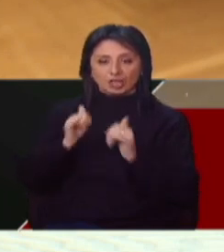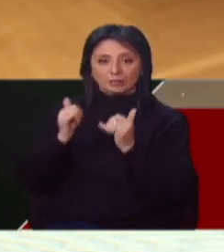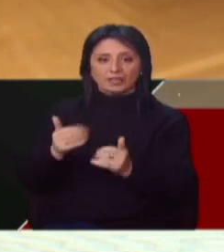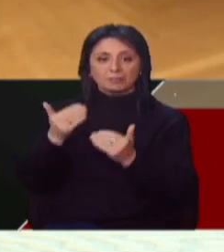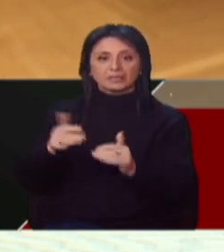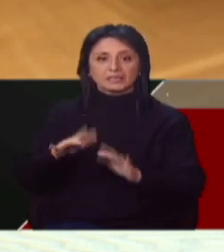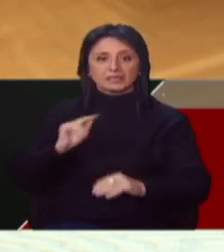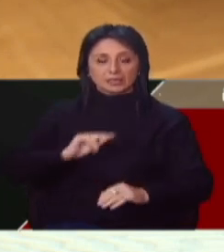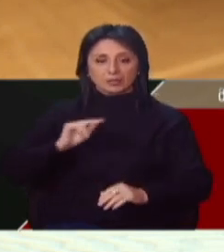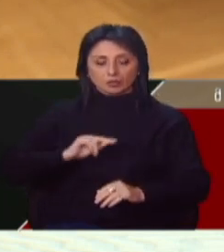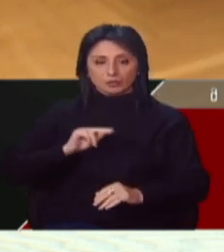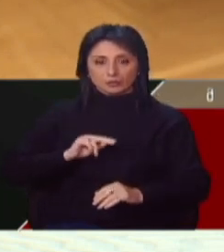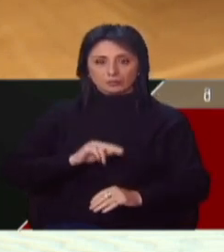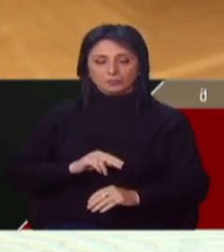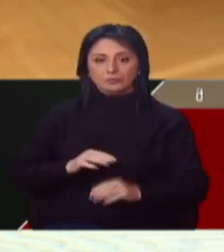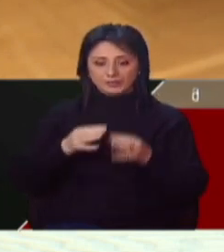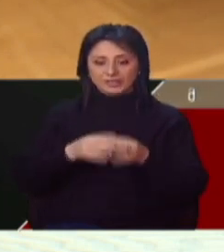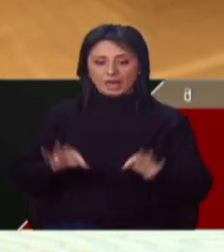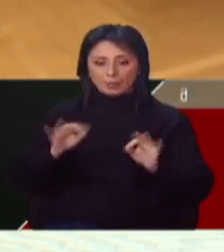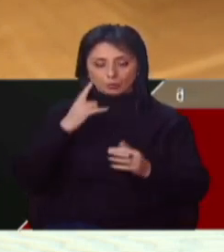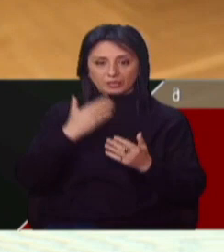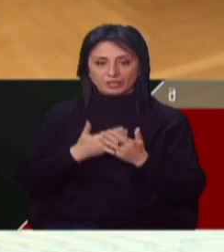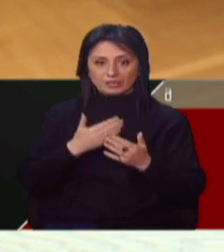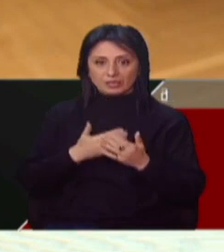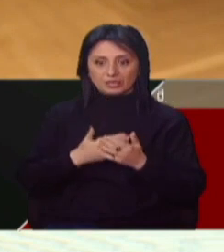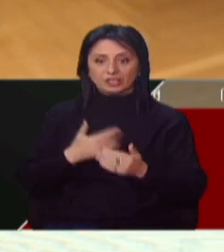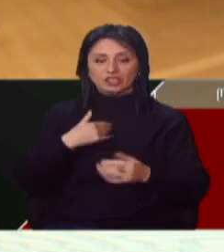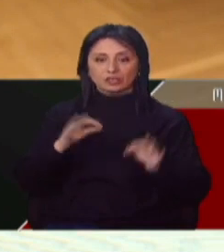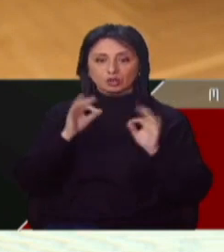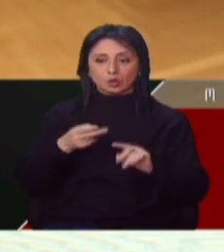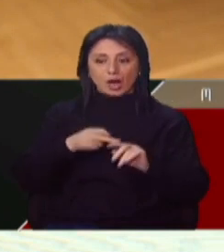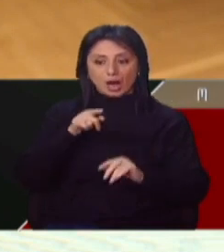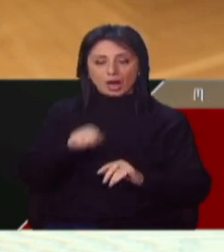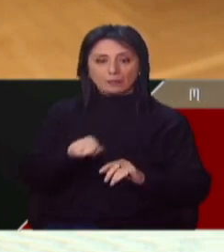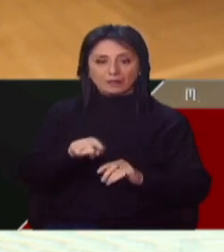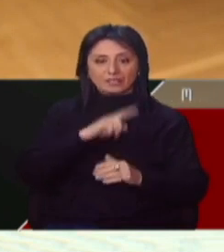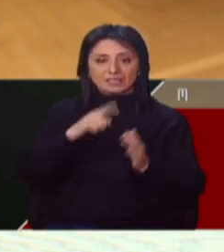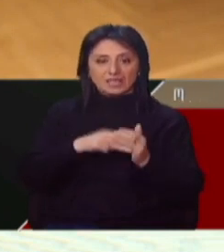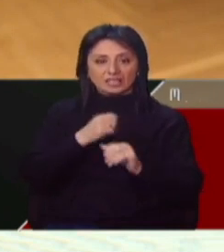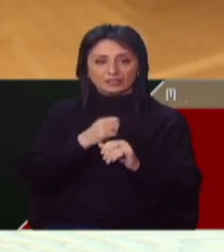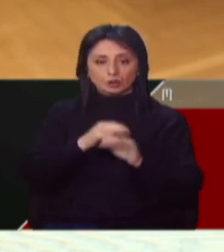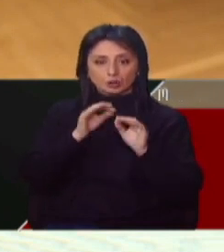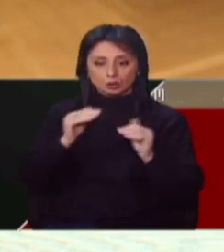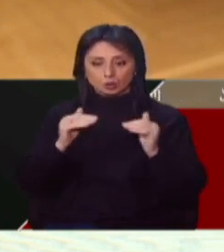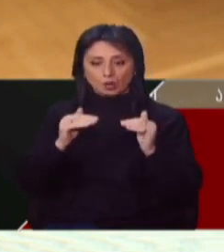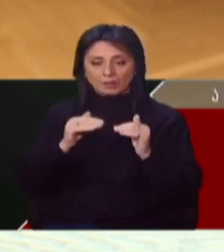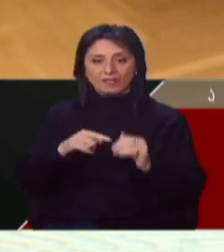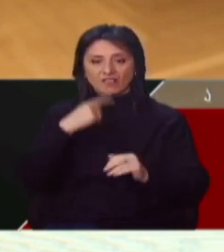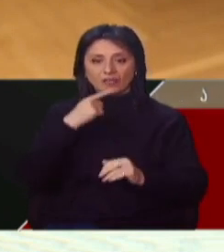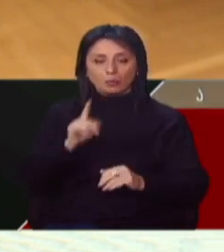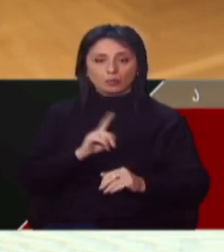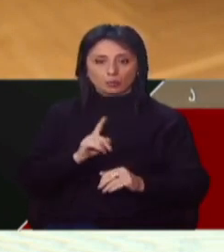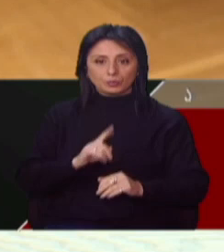უზრუნველყოფს მის საქმიანობას. Da, mă uit de blobis, tu asa zrisit. Ce este oreda, am sakit sa vakete tu sorebas, rodesat suam